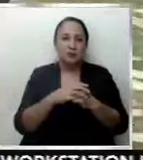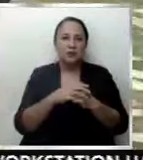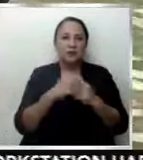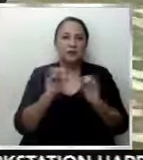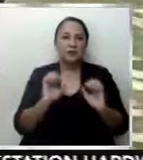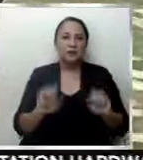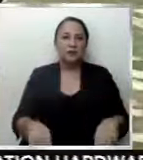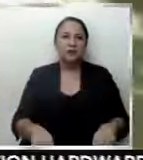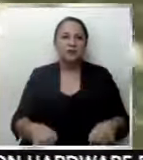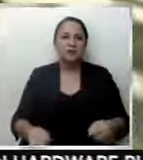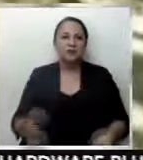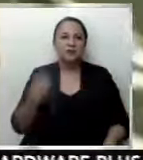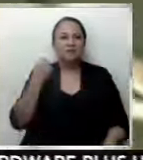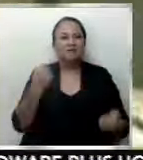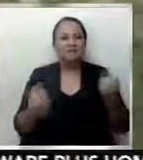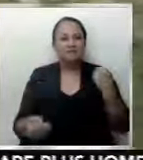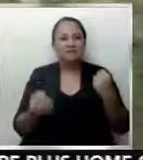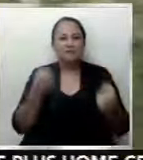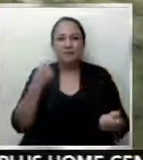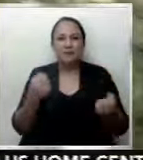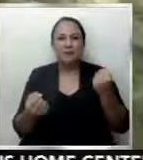dumbbell at nag-arnis pa.